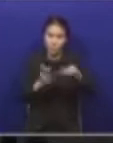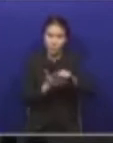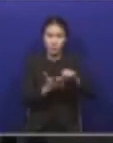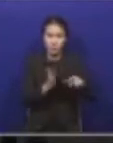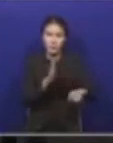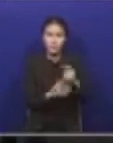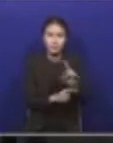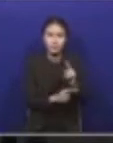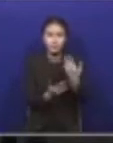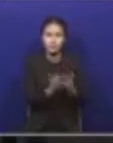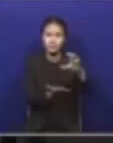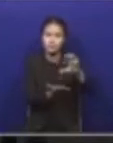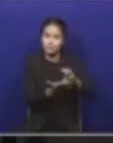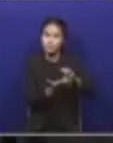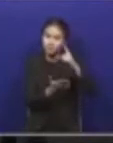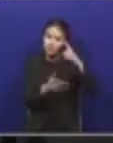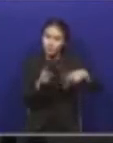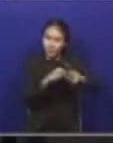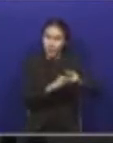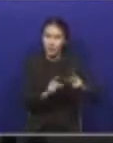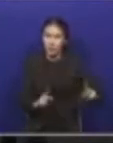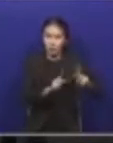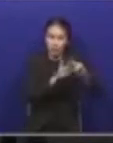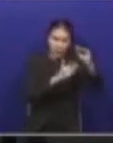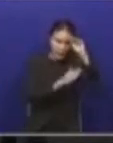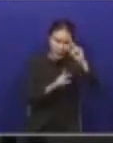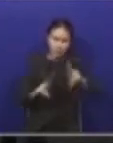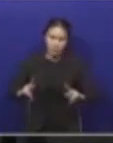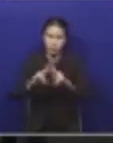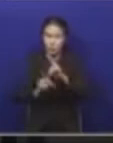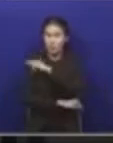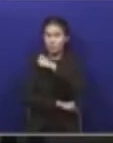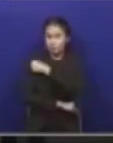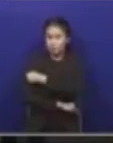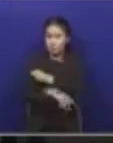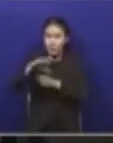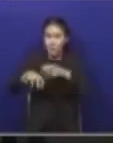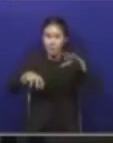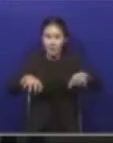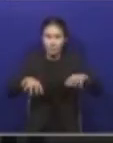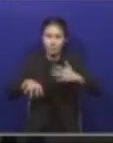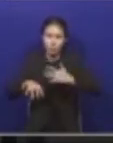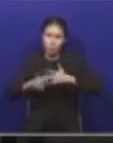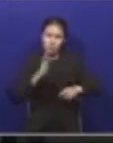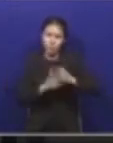เหมาะสมด้านครับที่ผมแปลยติตัดงบประมาณ2กระทรวงนี้มีความเห็นผมมีสอดคล้องกับสำนักงบประมาณที่รายงานสรุปการรับฟังความเห็นของประชาชน